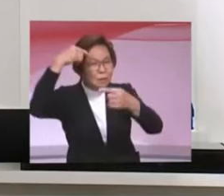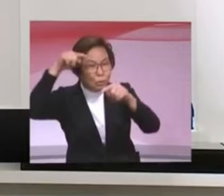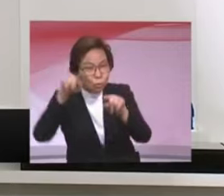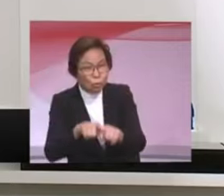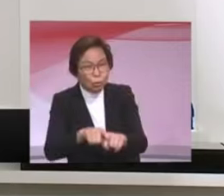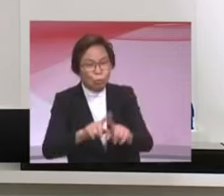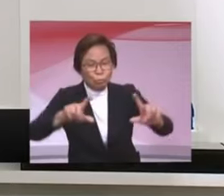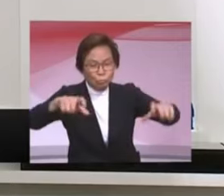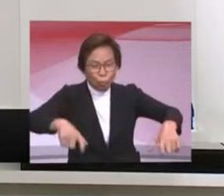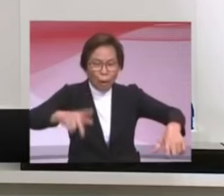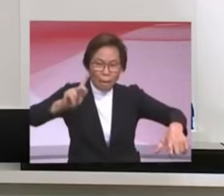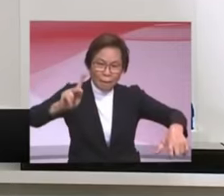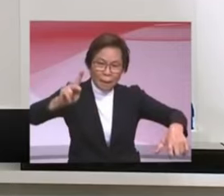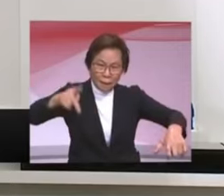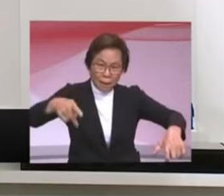melaksanakan PKP,